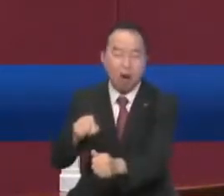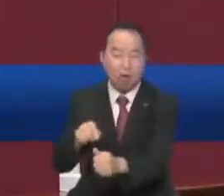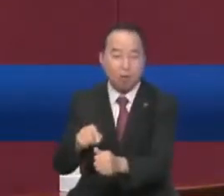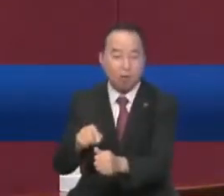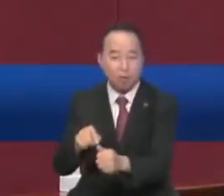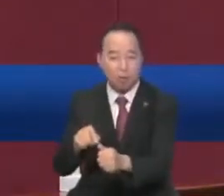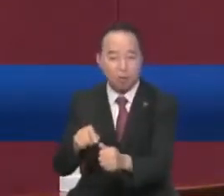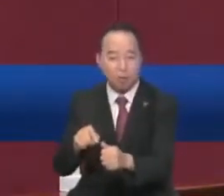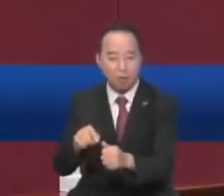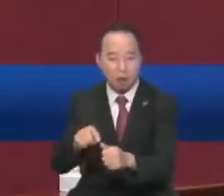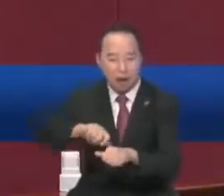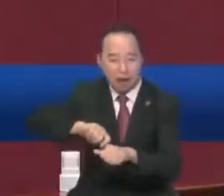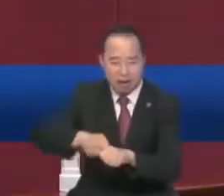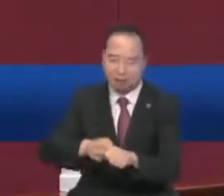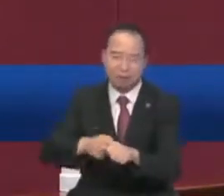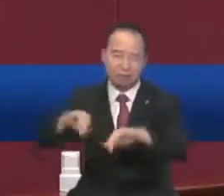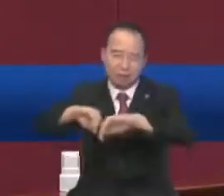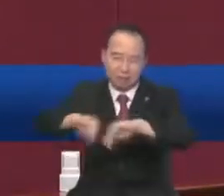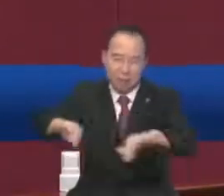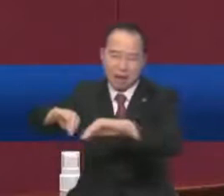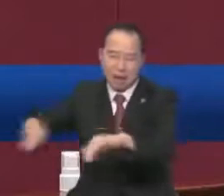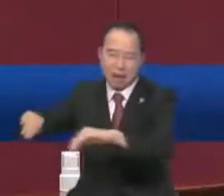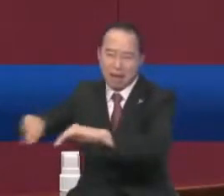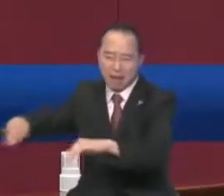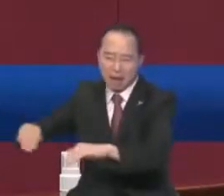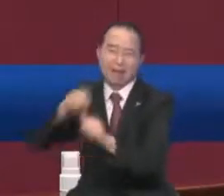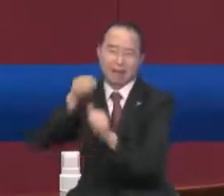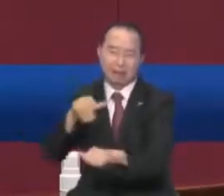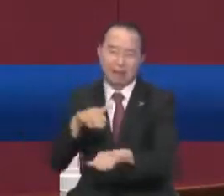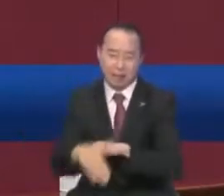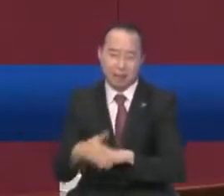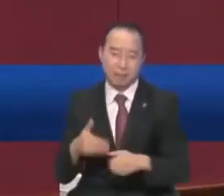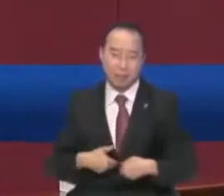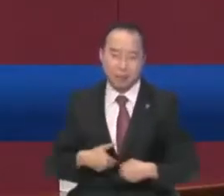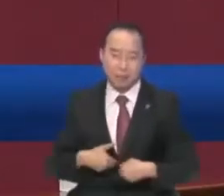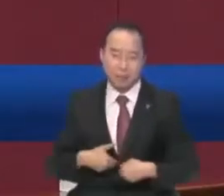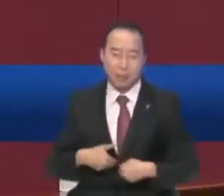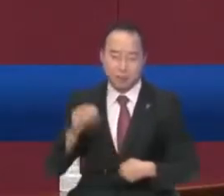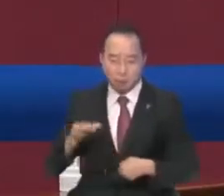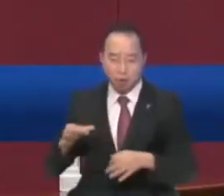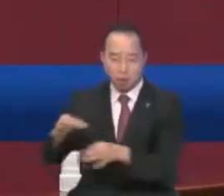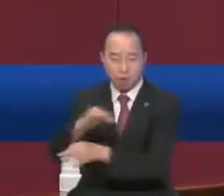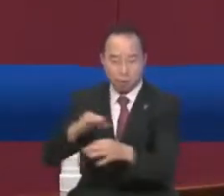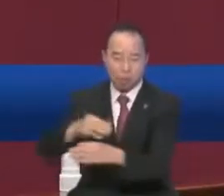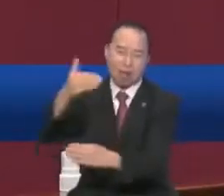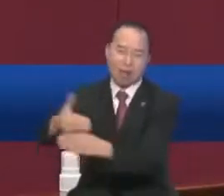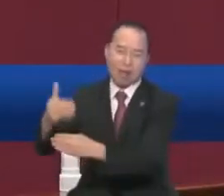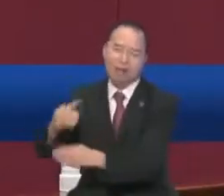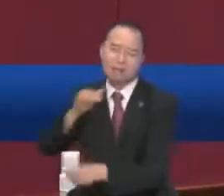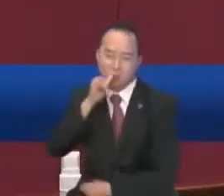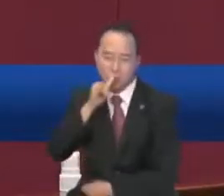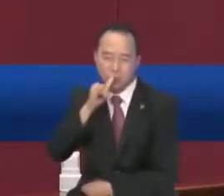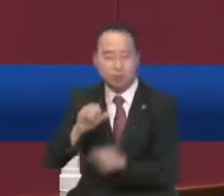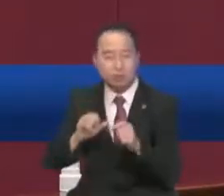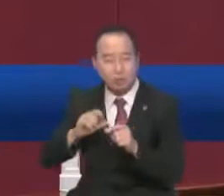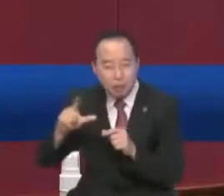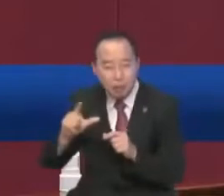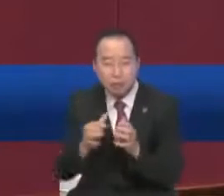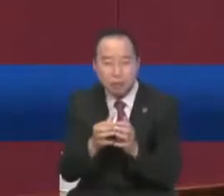강제된 사회적 거리두기를 동반하는 통제 방역입니다. 필연적으로 경제활동 제한 조치가 따르게 되고 대부분의